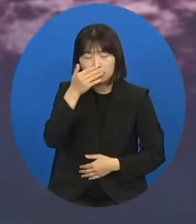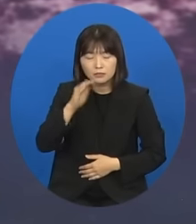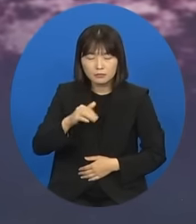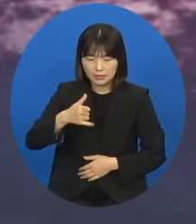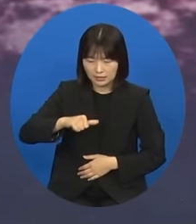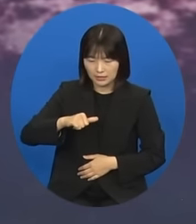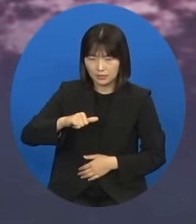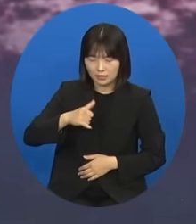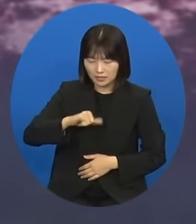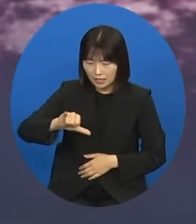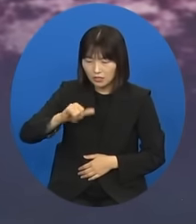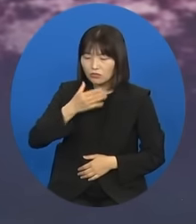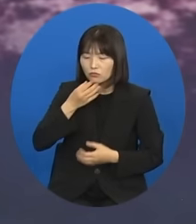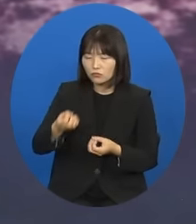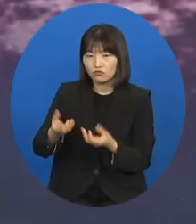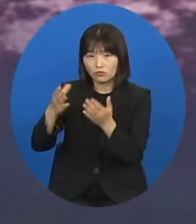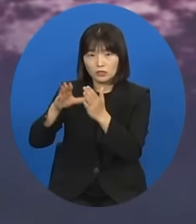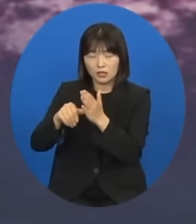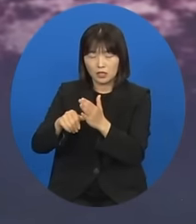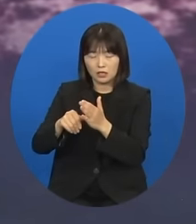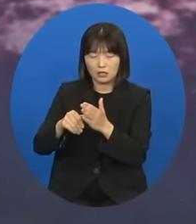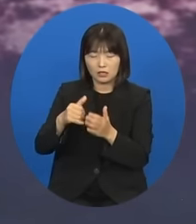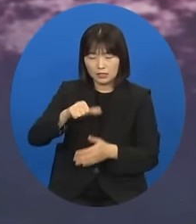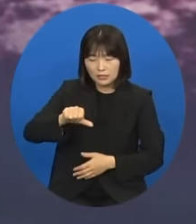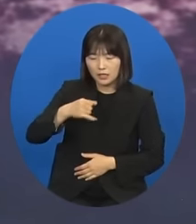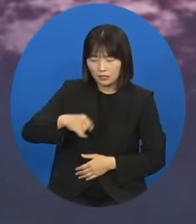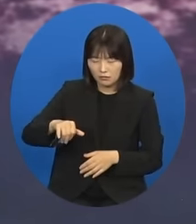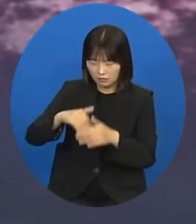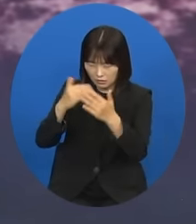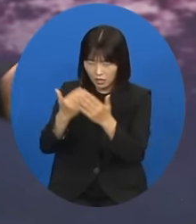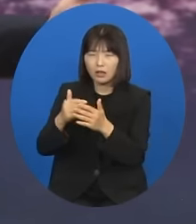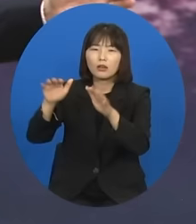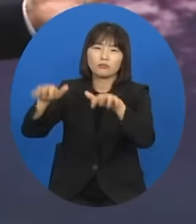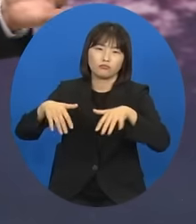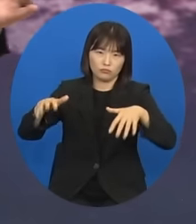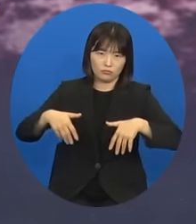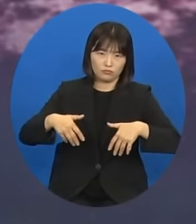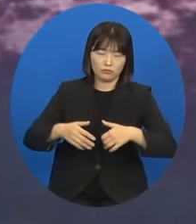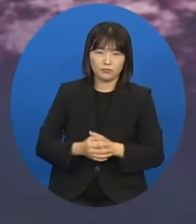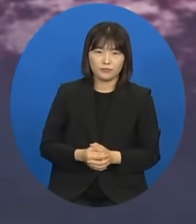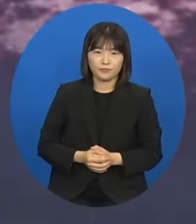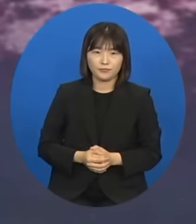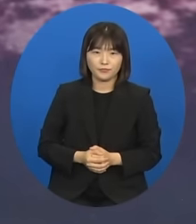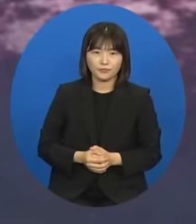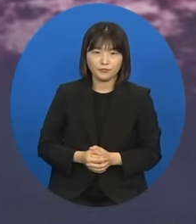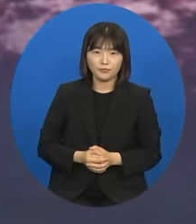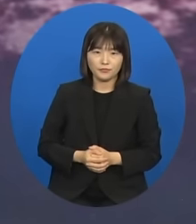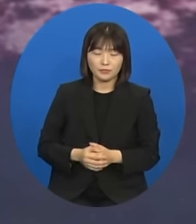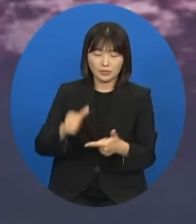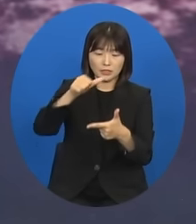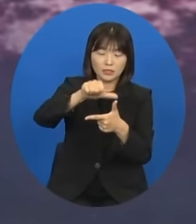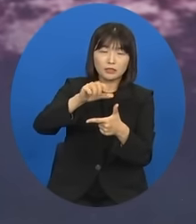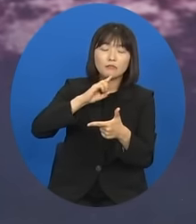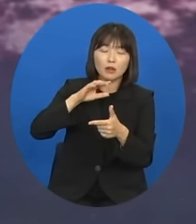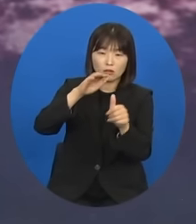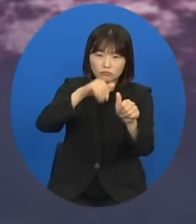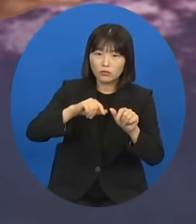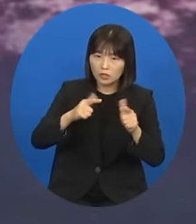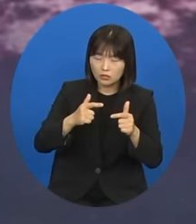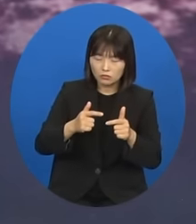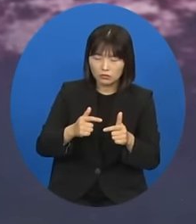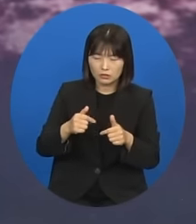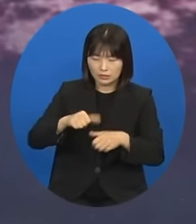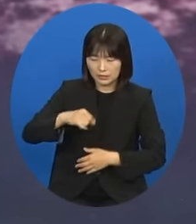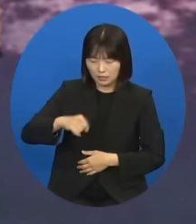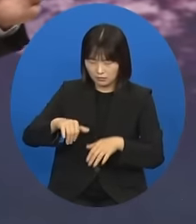때는요 자녀를 다 부릅니다 그 장난만 부르지 않아요 모든 자를 다 부르는 것이 일반적입니다 야도